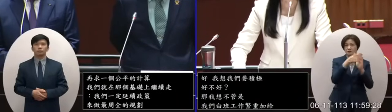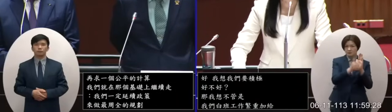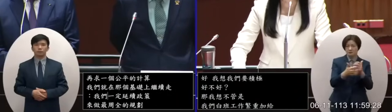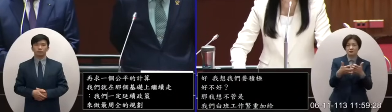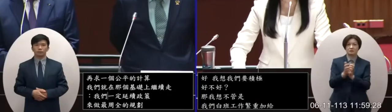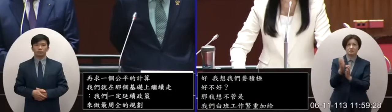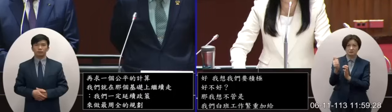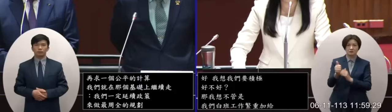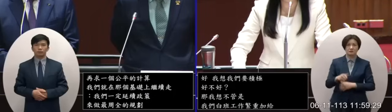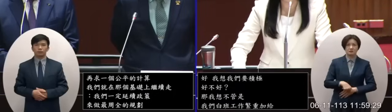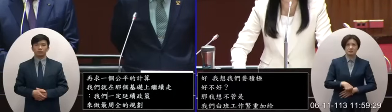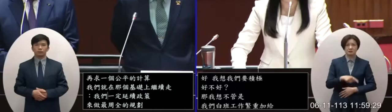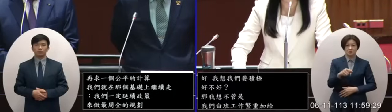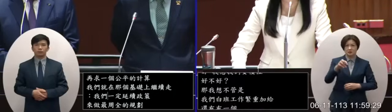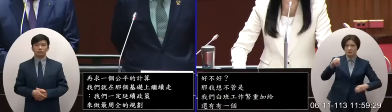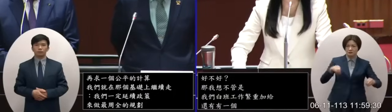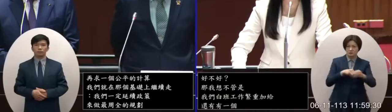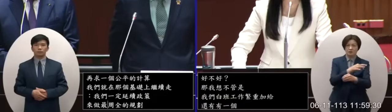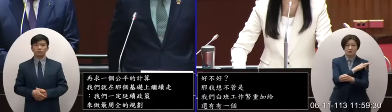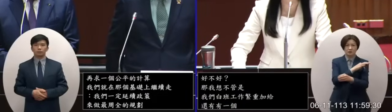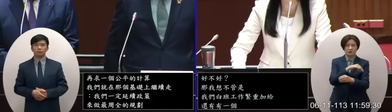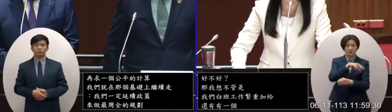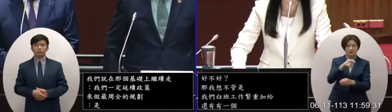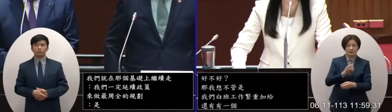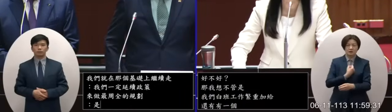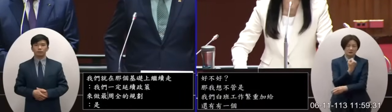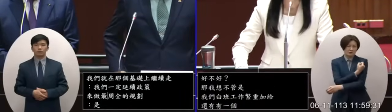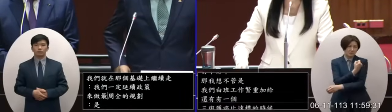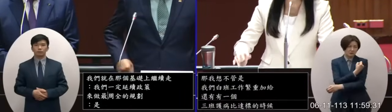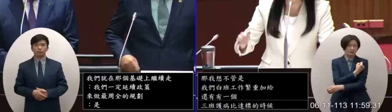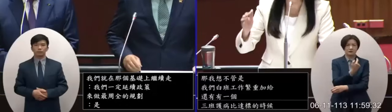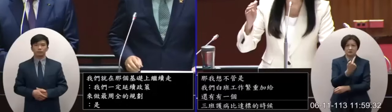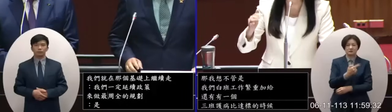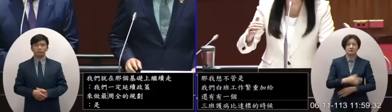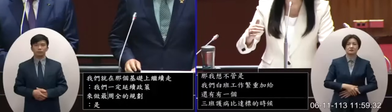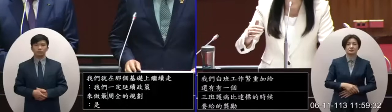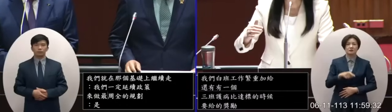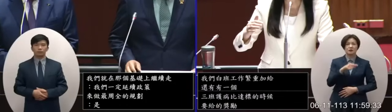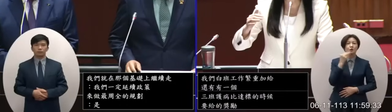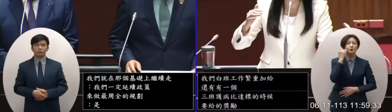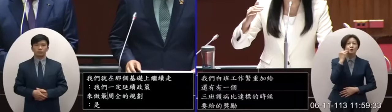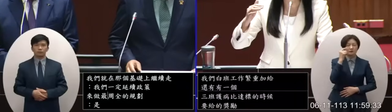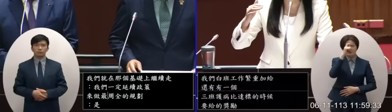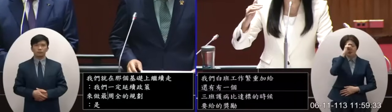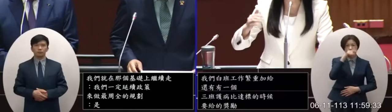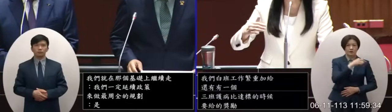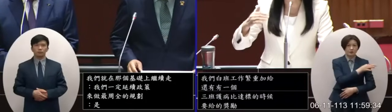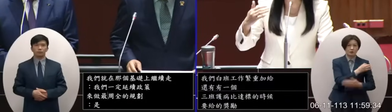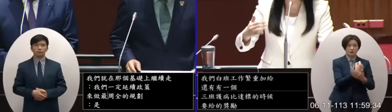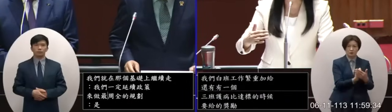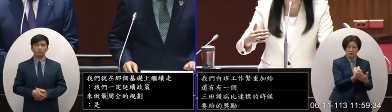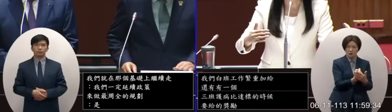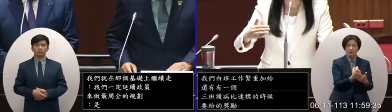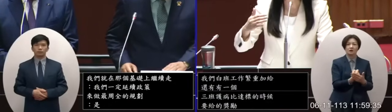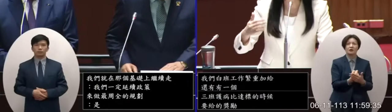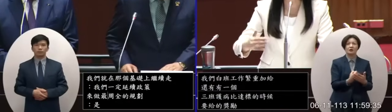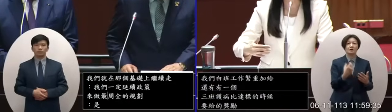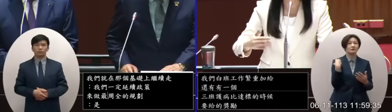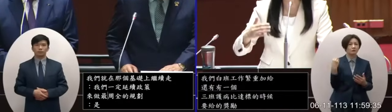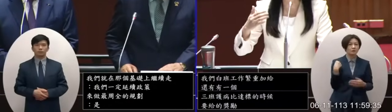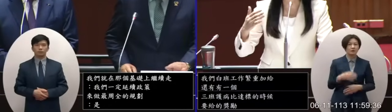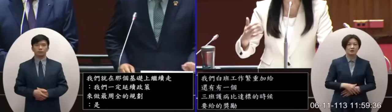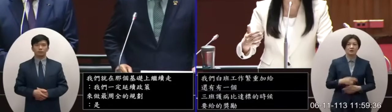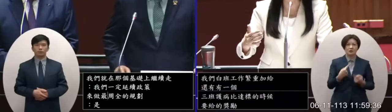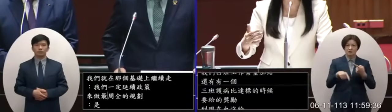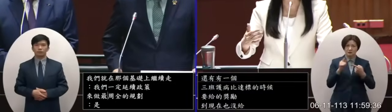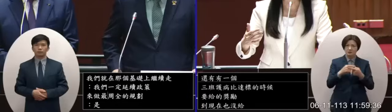部长，我们要体恤我们护理师真的非常非常辛苦，要把他们留在我们这个医界的第一线，我们要给